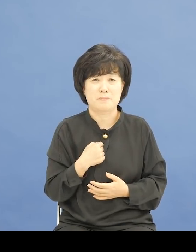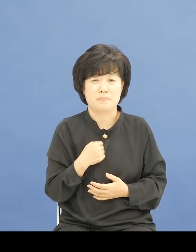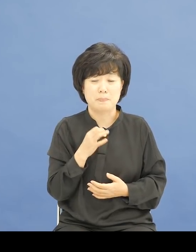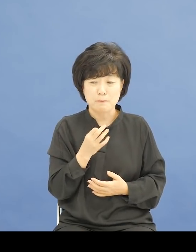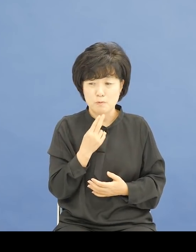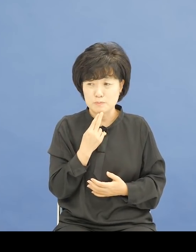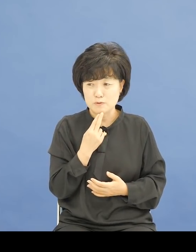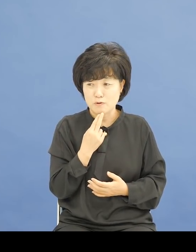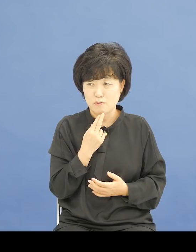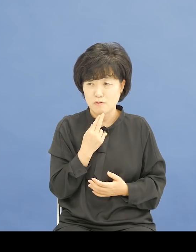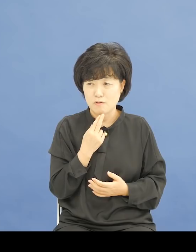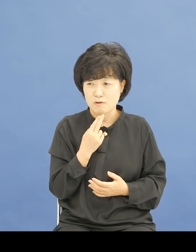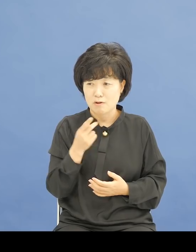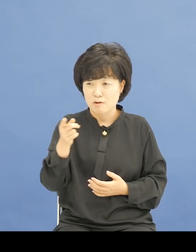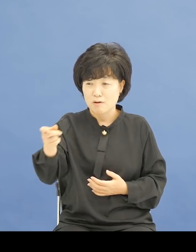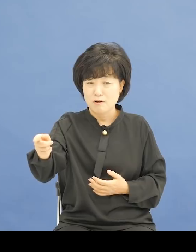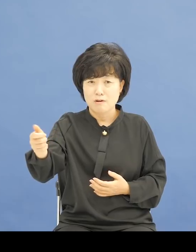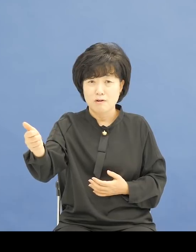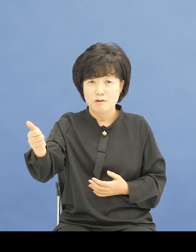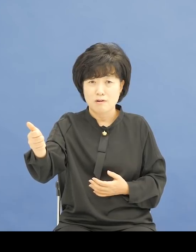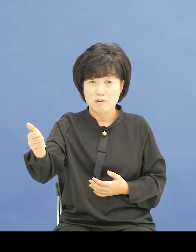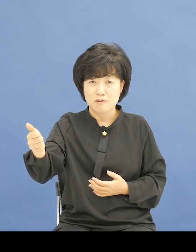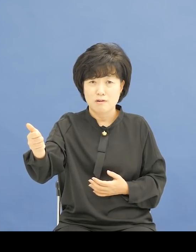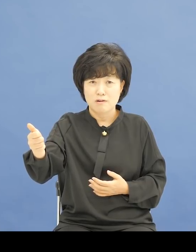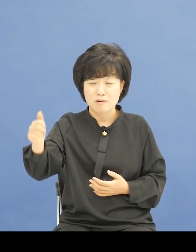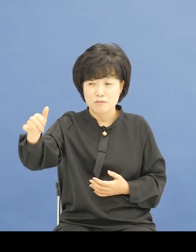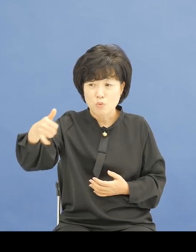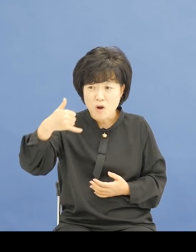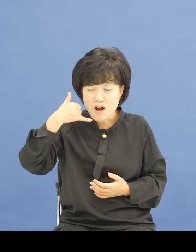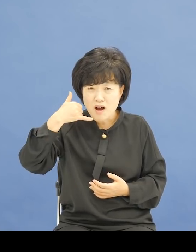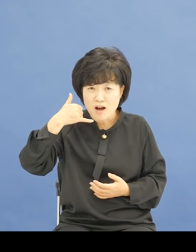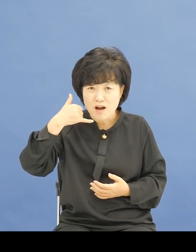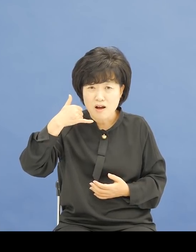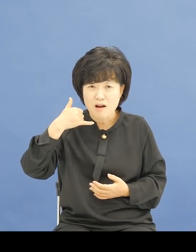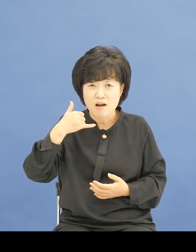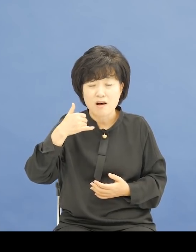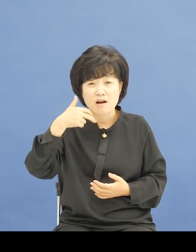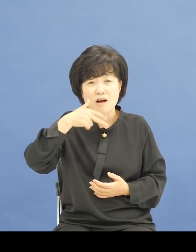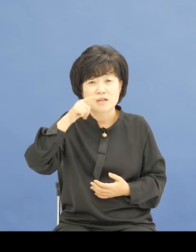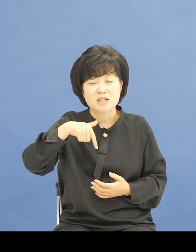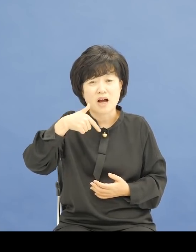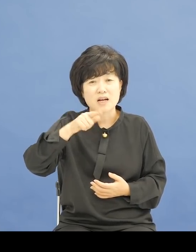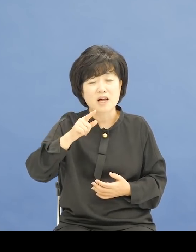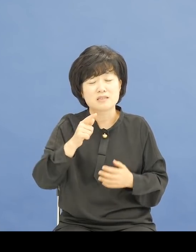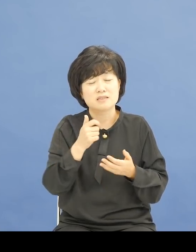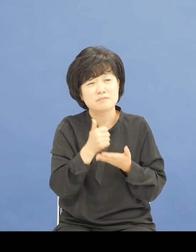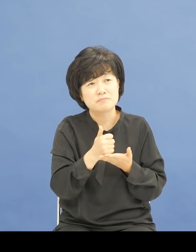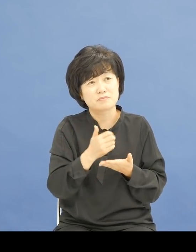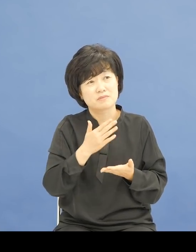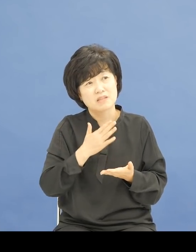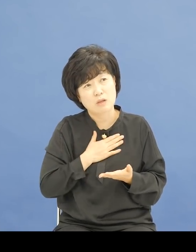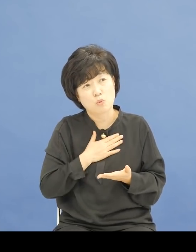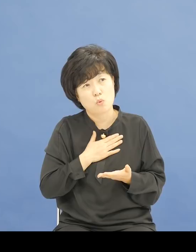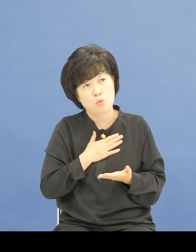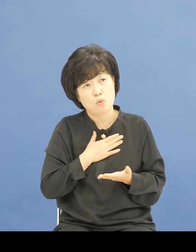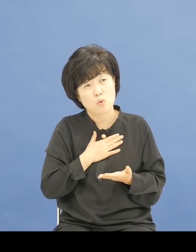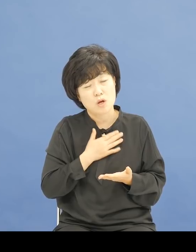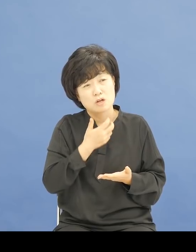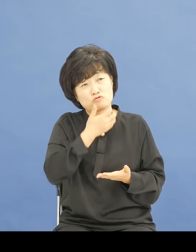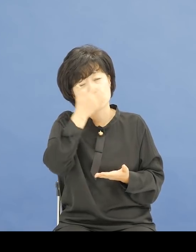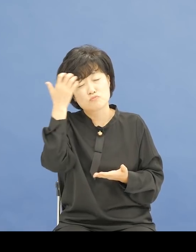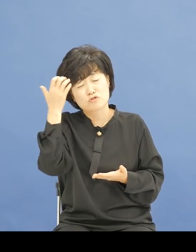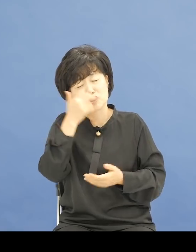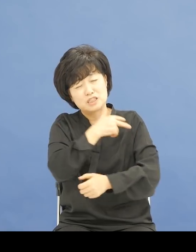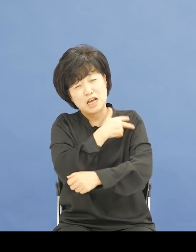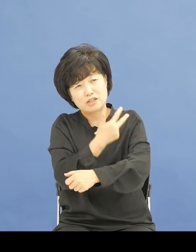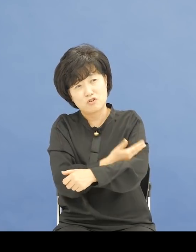네. 그 친구가 통화를 하니까 하는 말이 작가님 근데 저 같은 사람도 꿈을 꿀